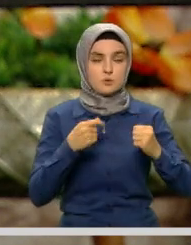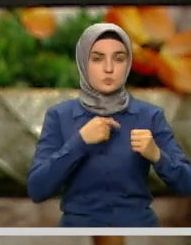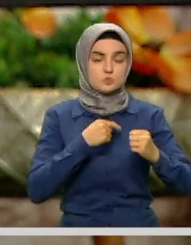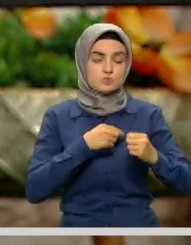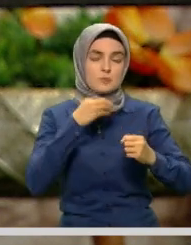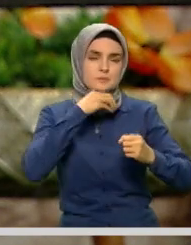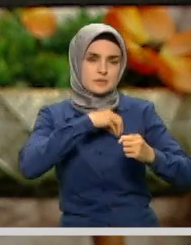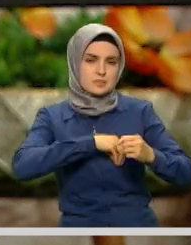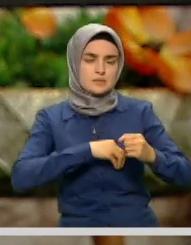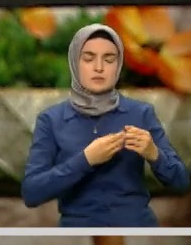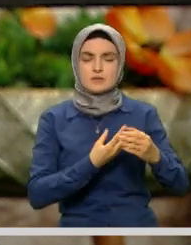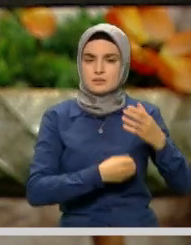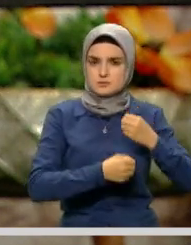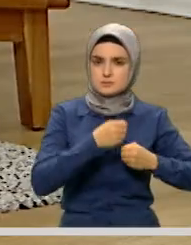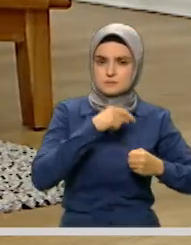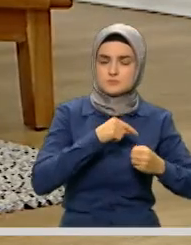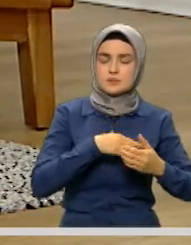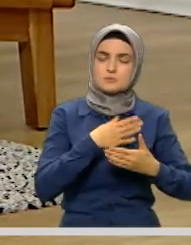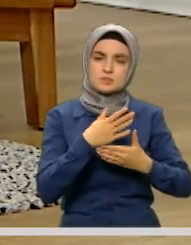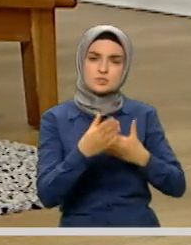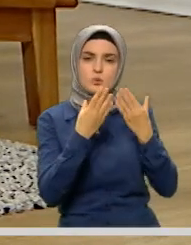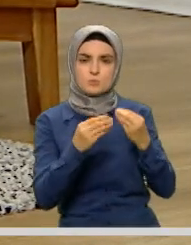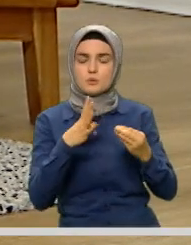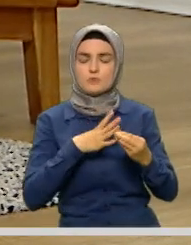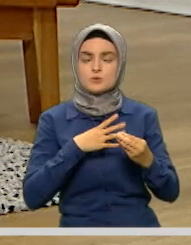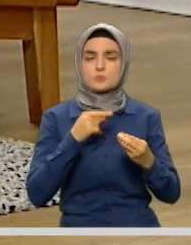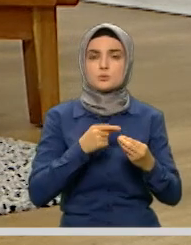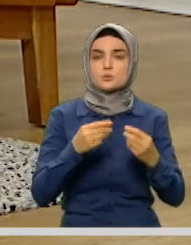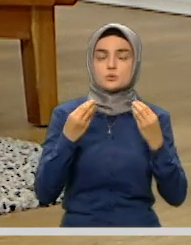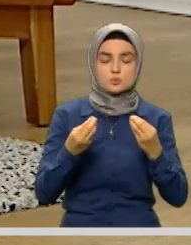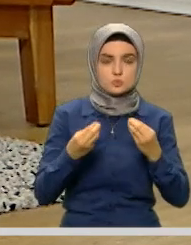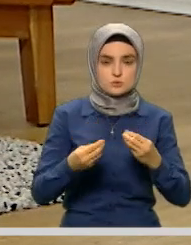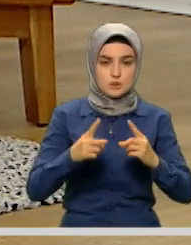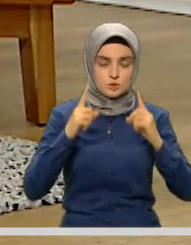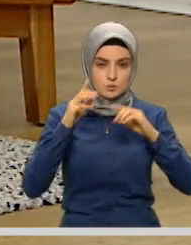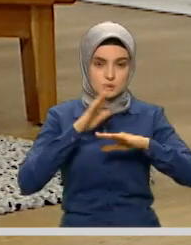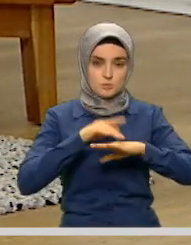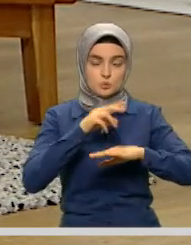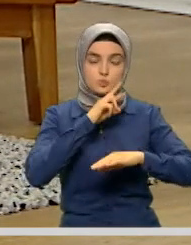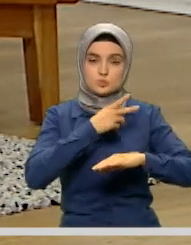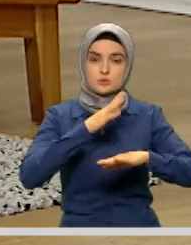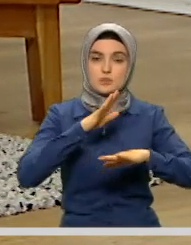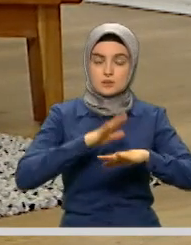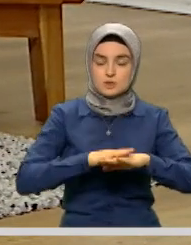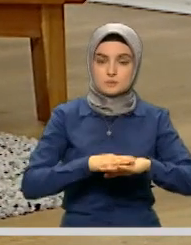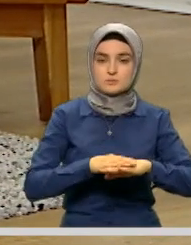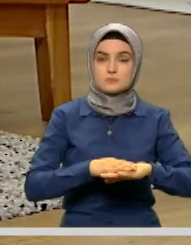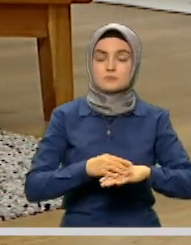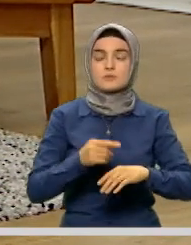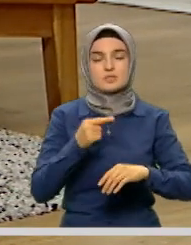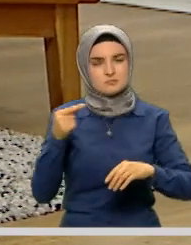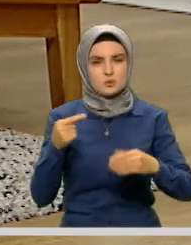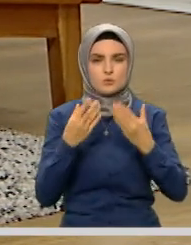ne kadar diyor ihtimal dışıysa, nasuh tövbesi yapan bir kişinin de o günahı işleme ihtimali o kadar azdır diyor.